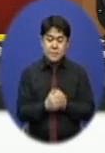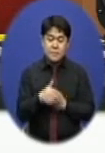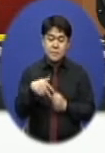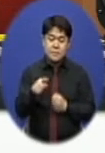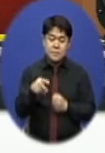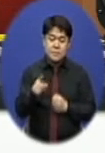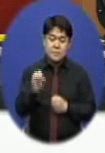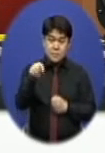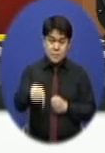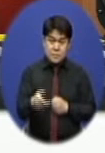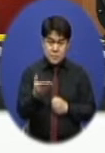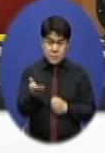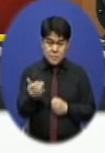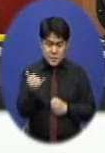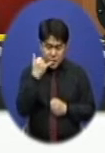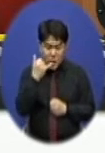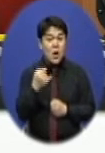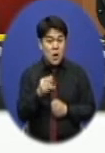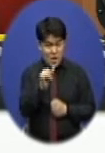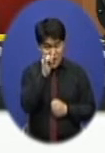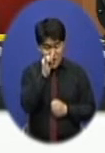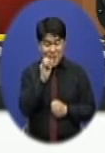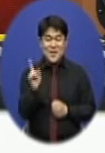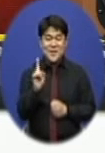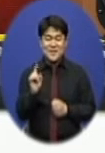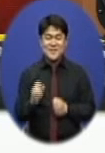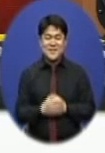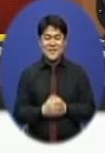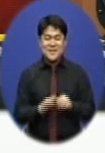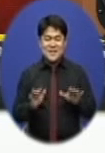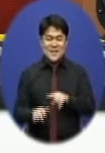그, 전화 좀 덕분에 네. 요즘 너무 저